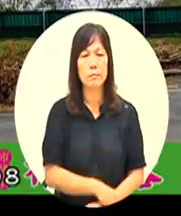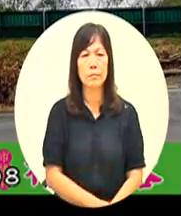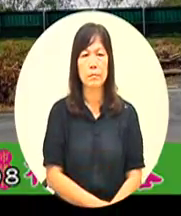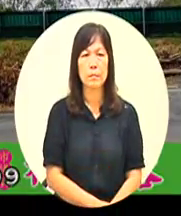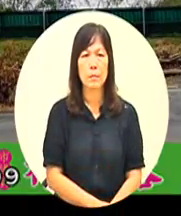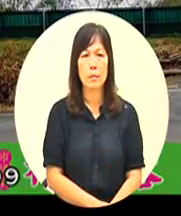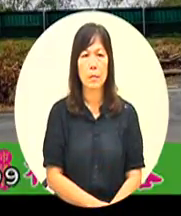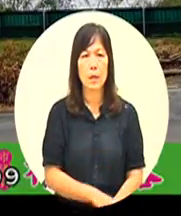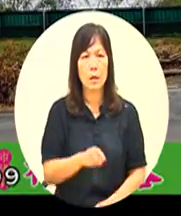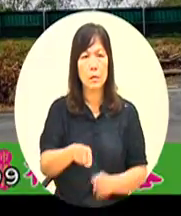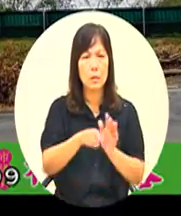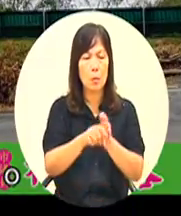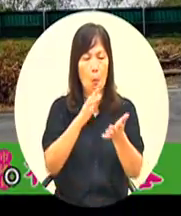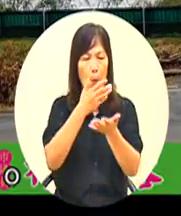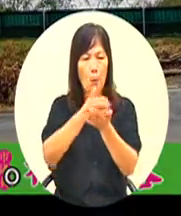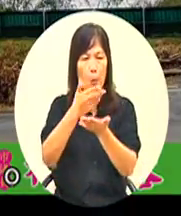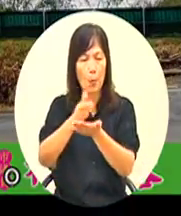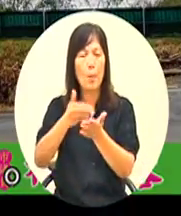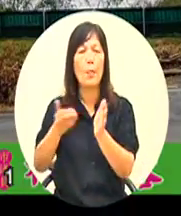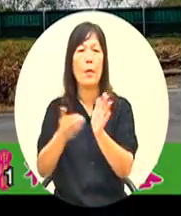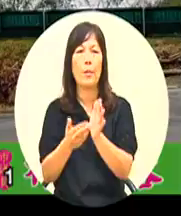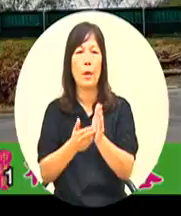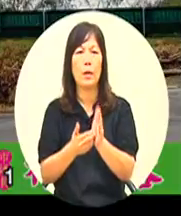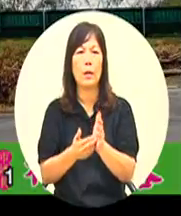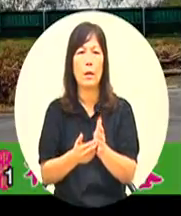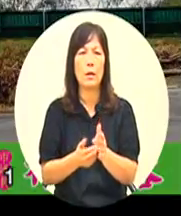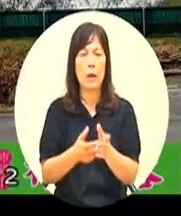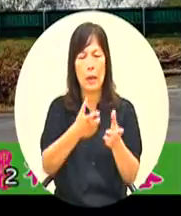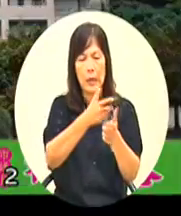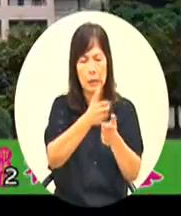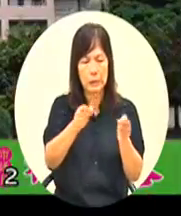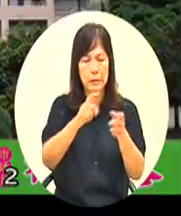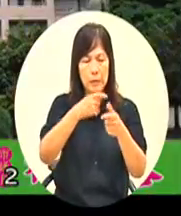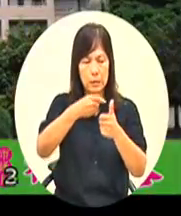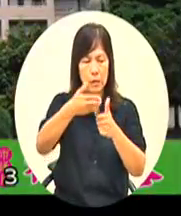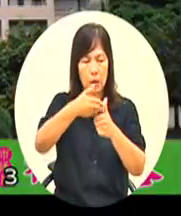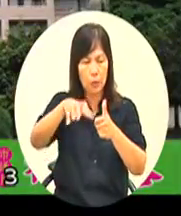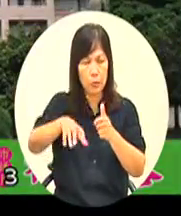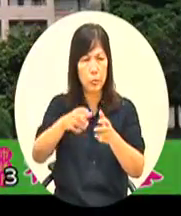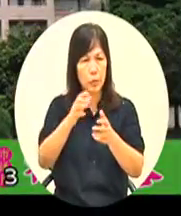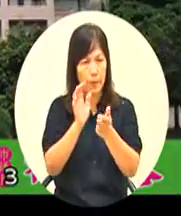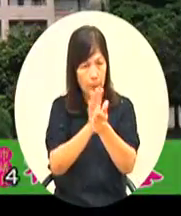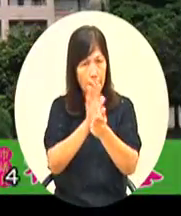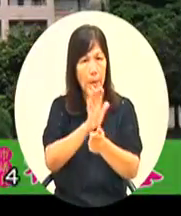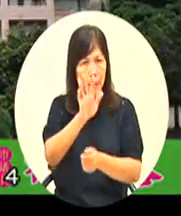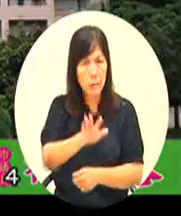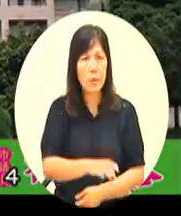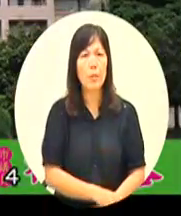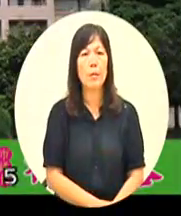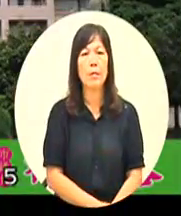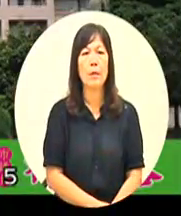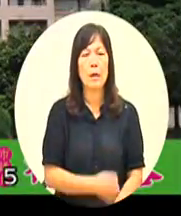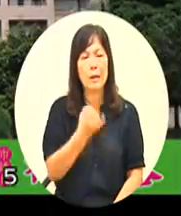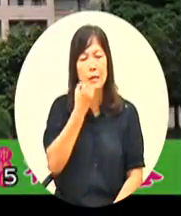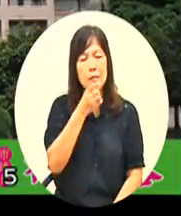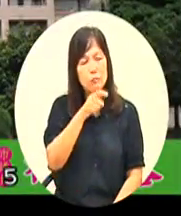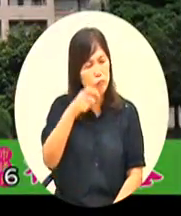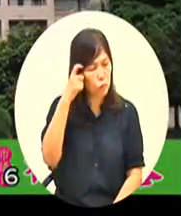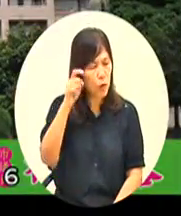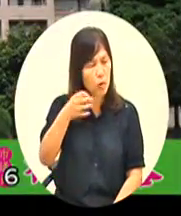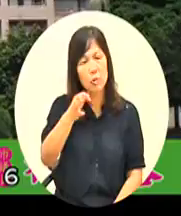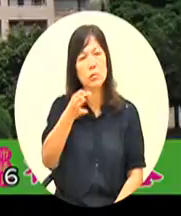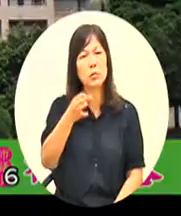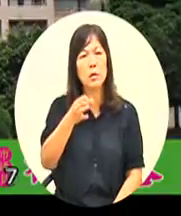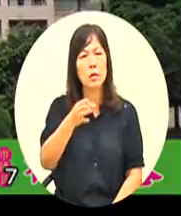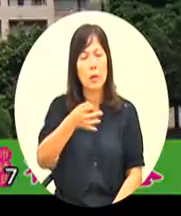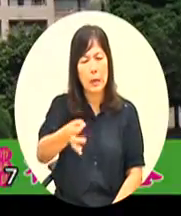即马弄有清啊啦吼，啊也谢我们教育局的支持，但是我想恁的迄个经费吼，弄一直拢